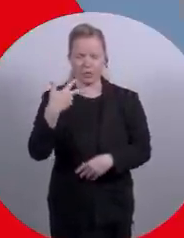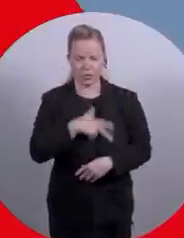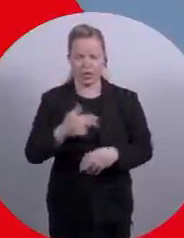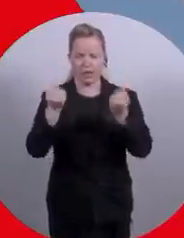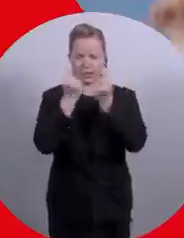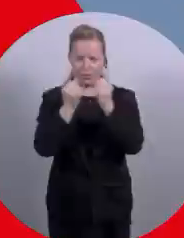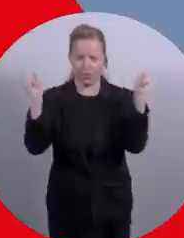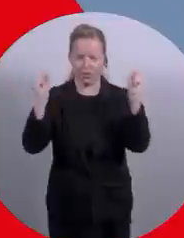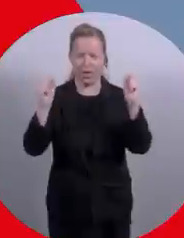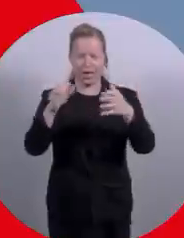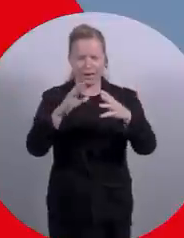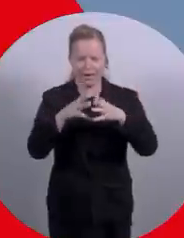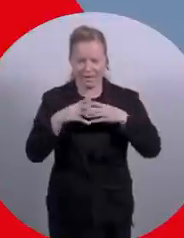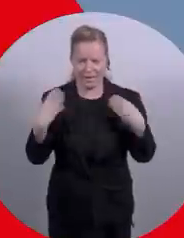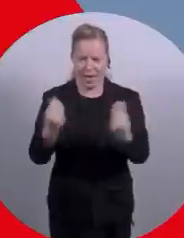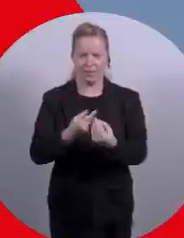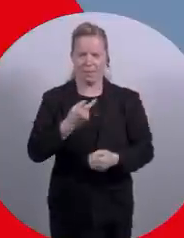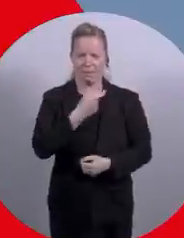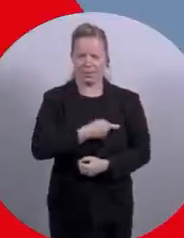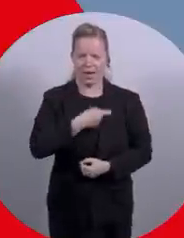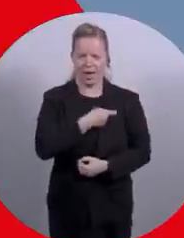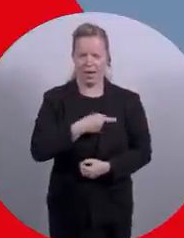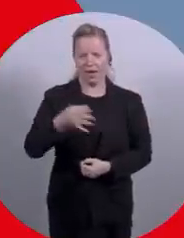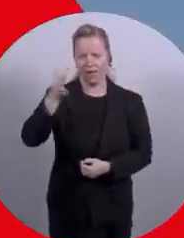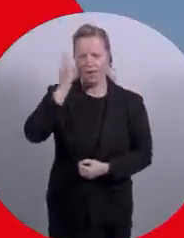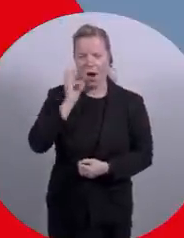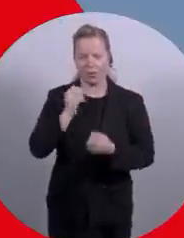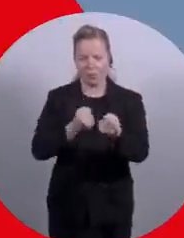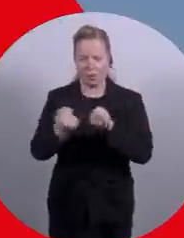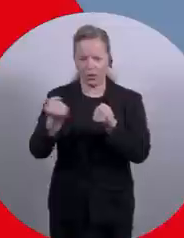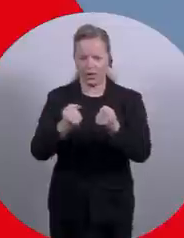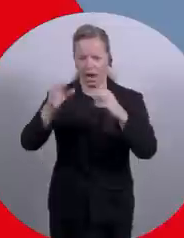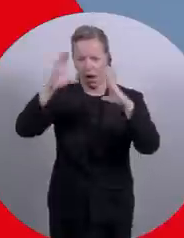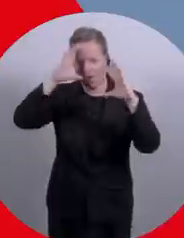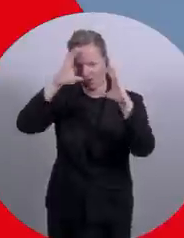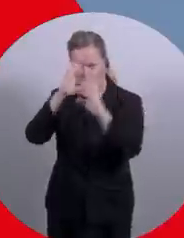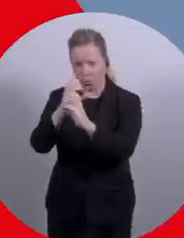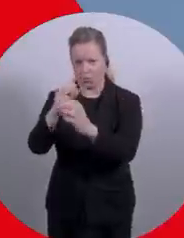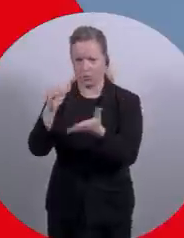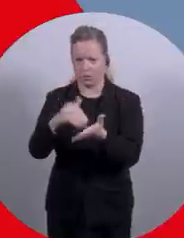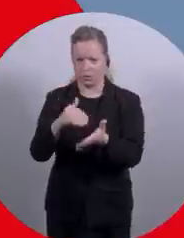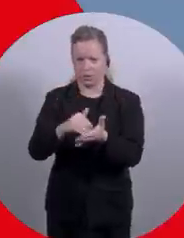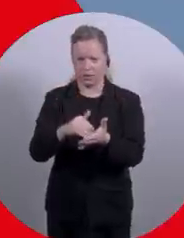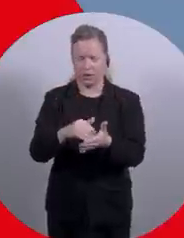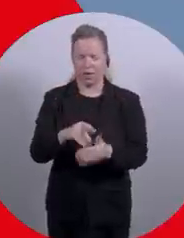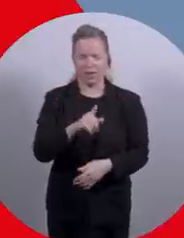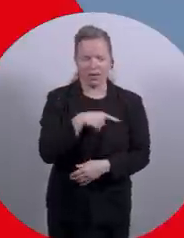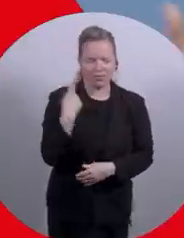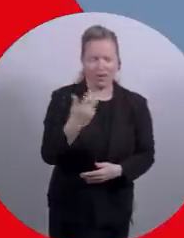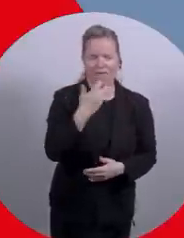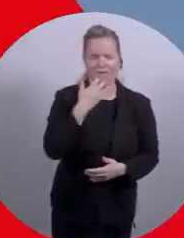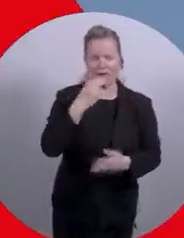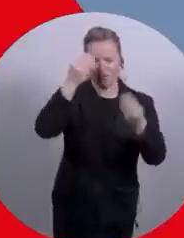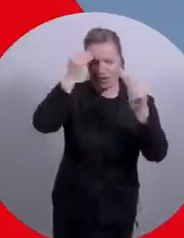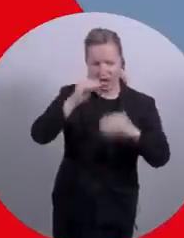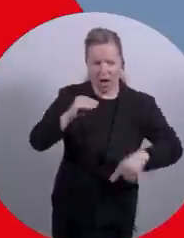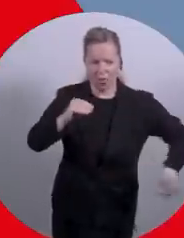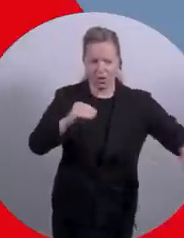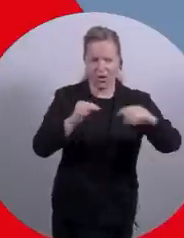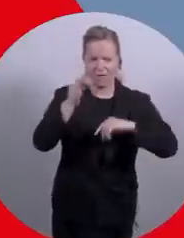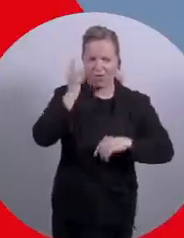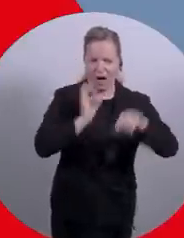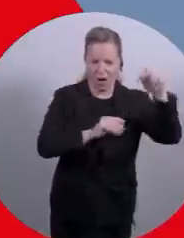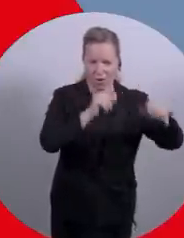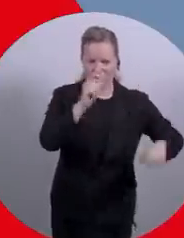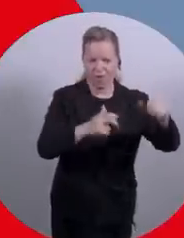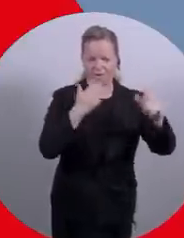nämlich als Gesamtpartei die Frauenpolitik in den Fokus rücken wenn wir das Vertrauen der Frauen halten wollen oder